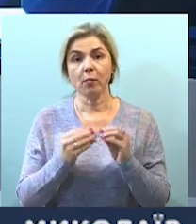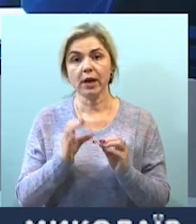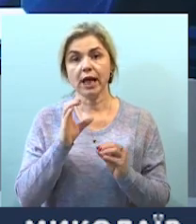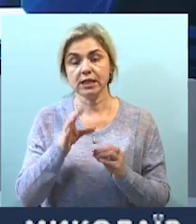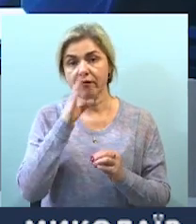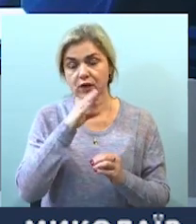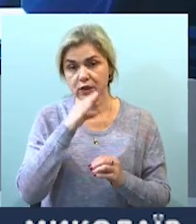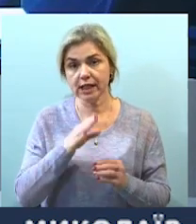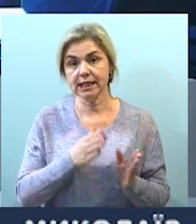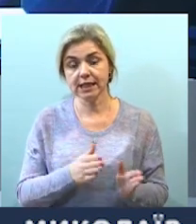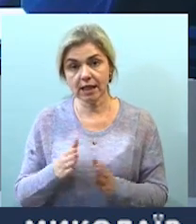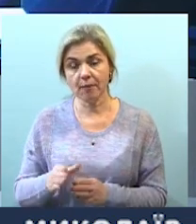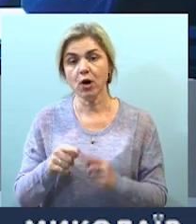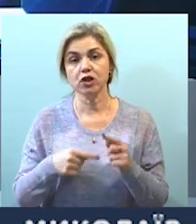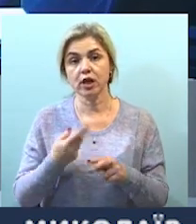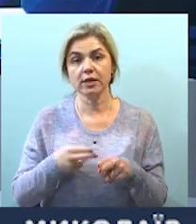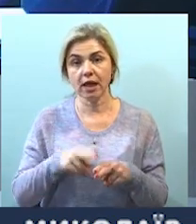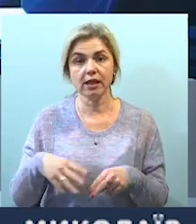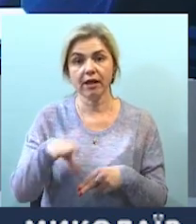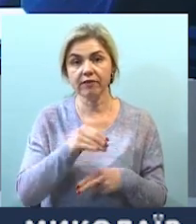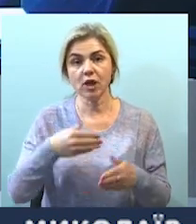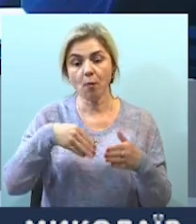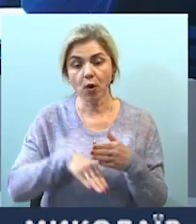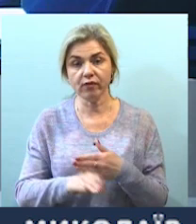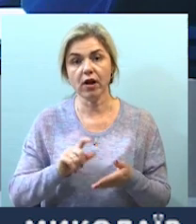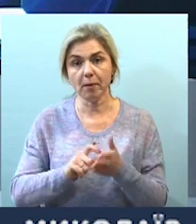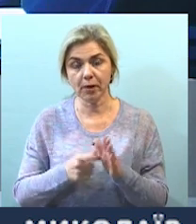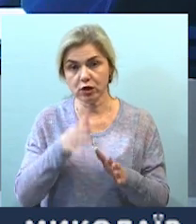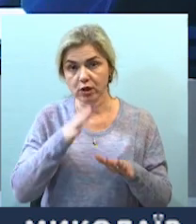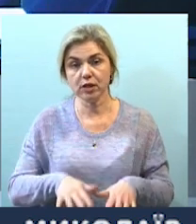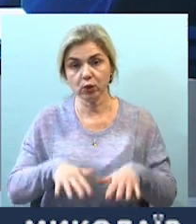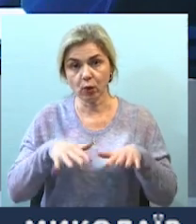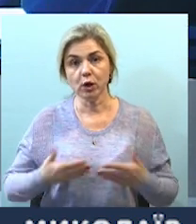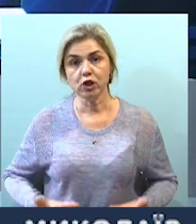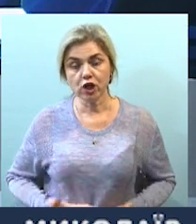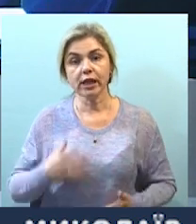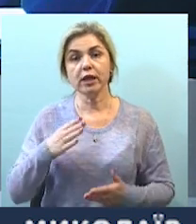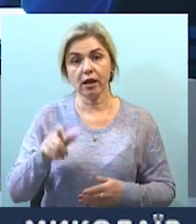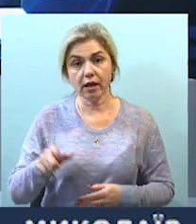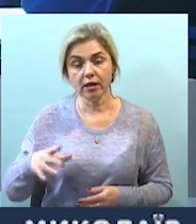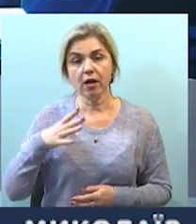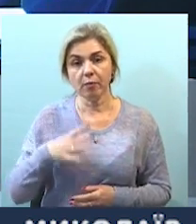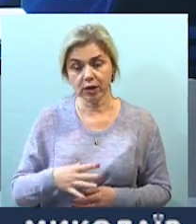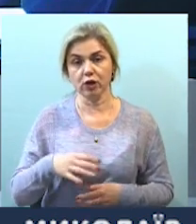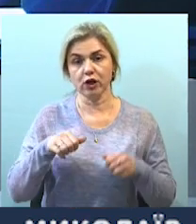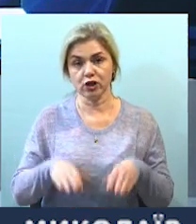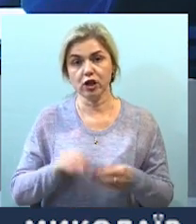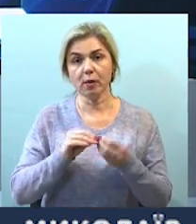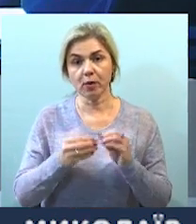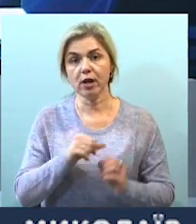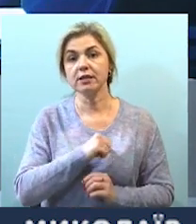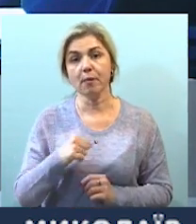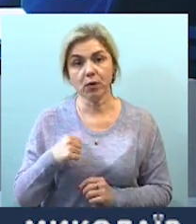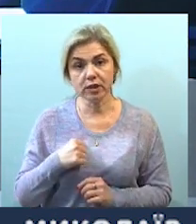дренажною системою. Через це майже усі підвальні приміщення затоплені. Мешканці змушені вирішувати проблему